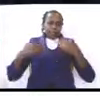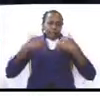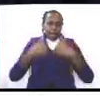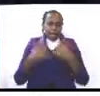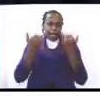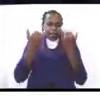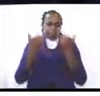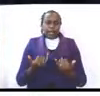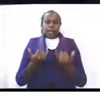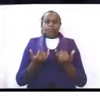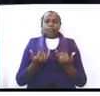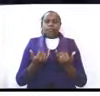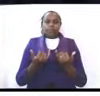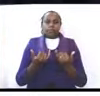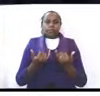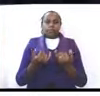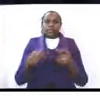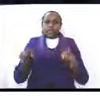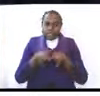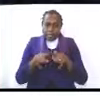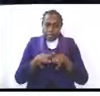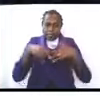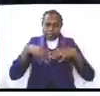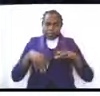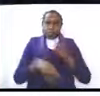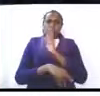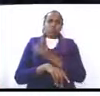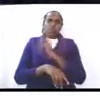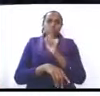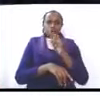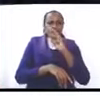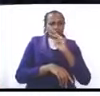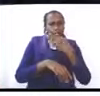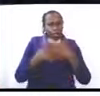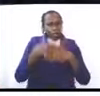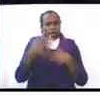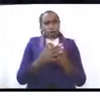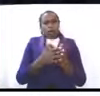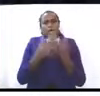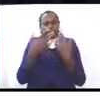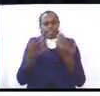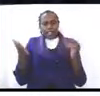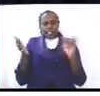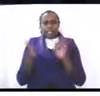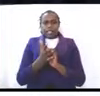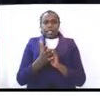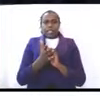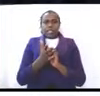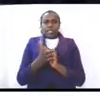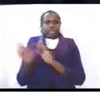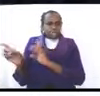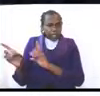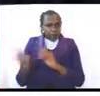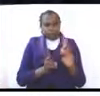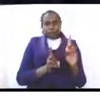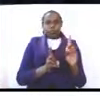kwa wakati huu. Na Mungu uwakanye yale mambo ambayo wamekuwa